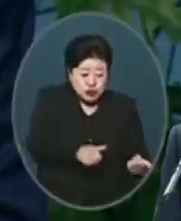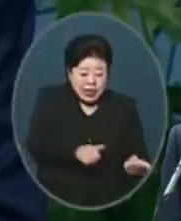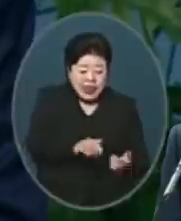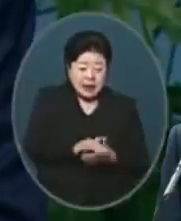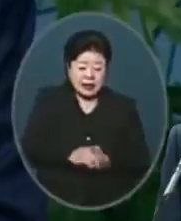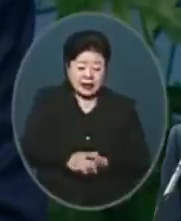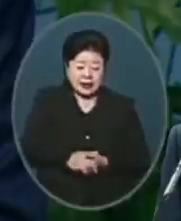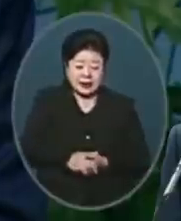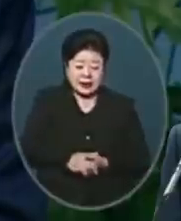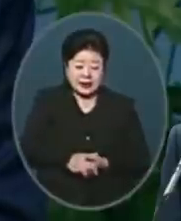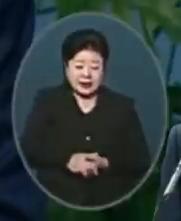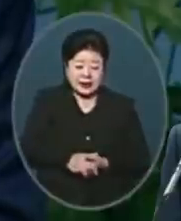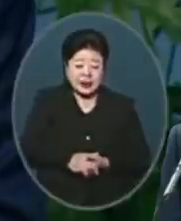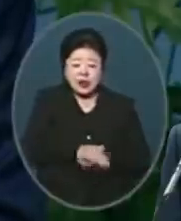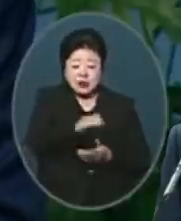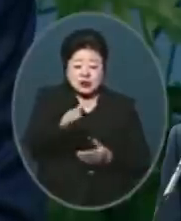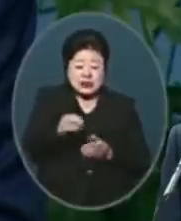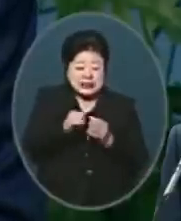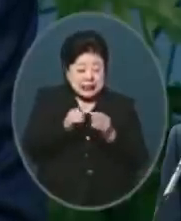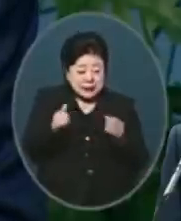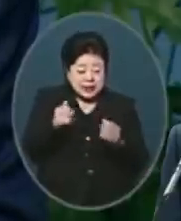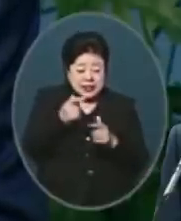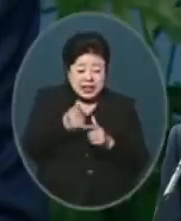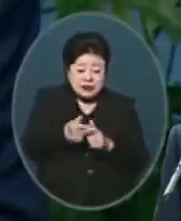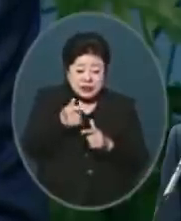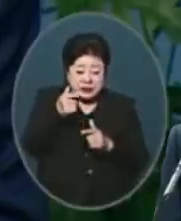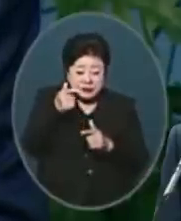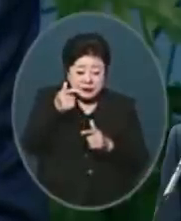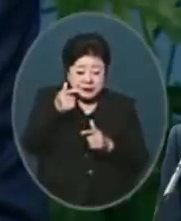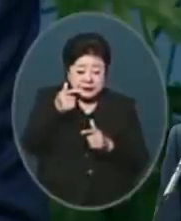죽어야 우리 사람들이 예수님이